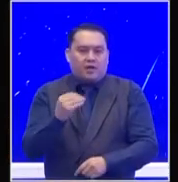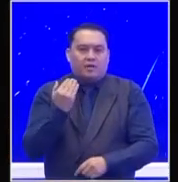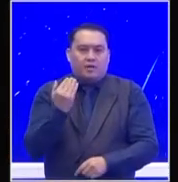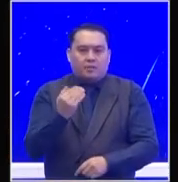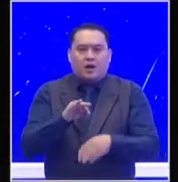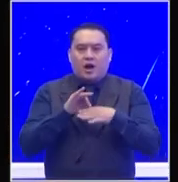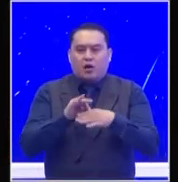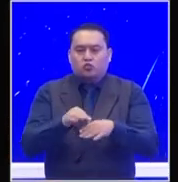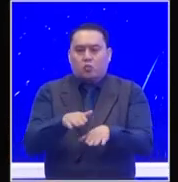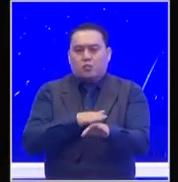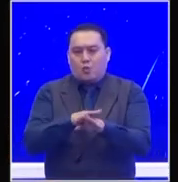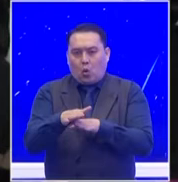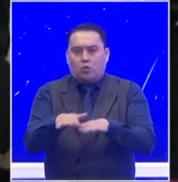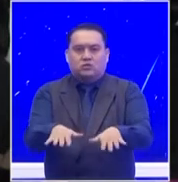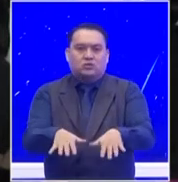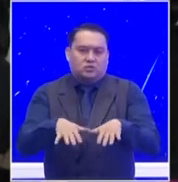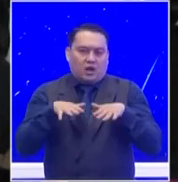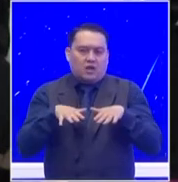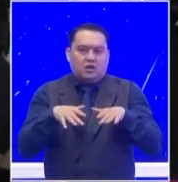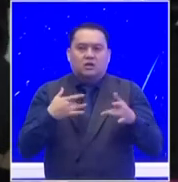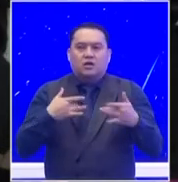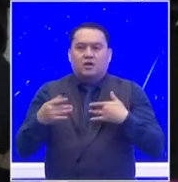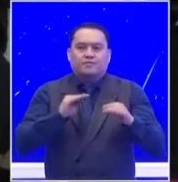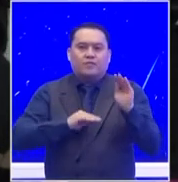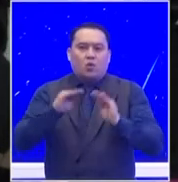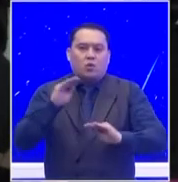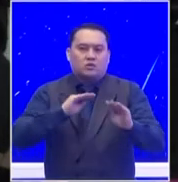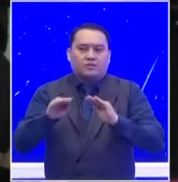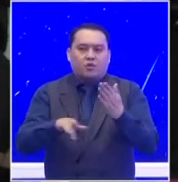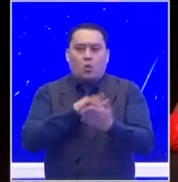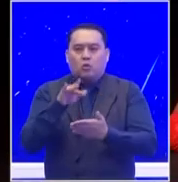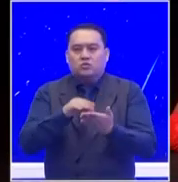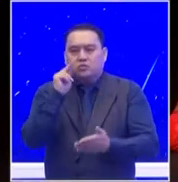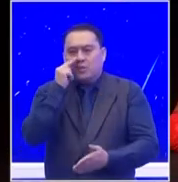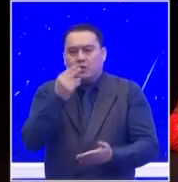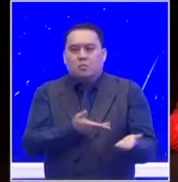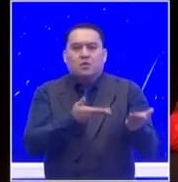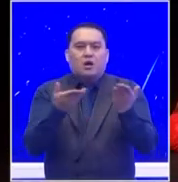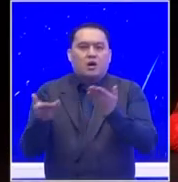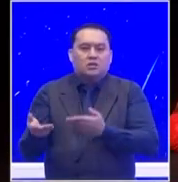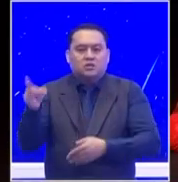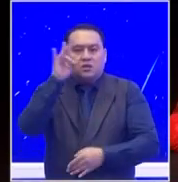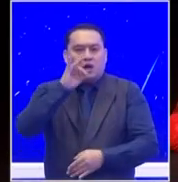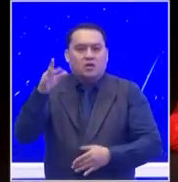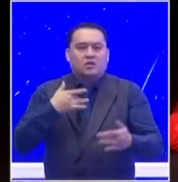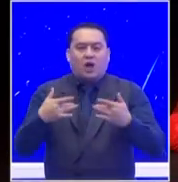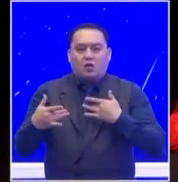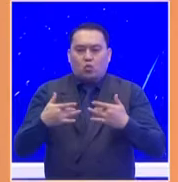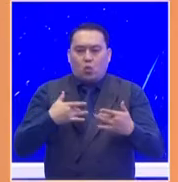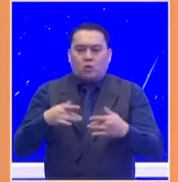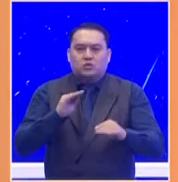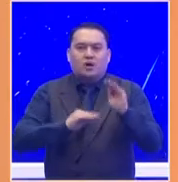Кунанбаева, прошел с аншлагом. Специально для постановки творения Мухтара Озова из города Шымкент был приглашен широко известный в театральных